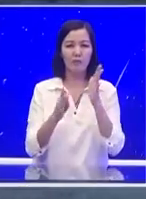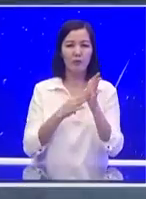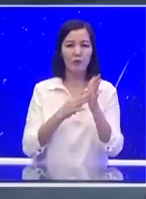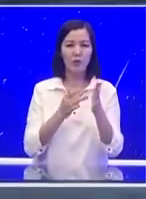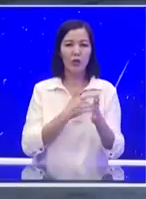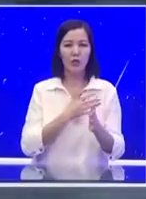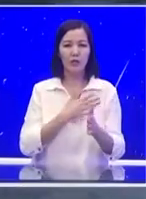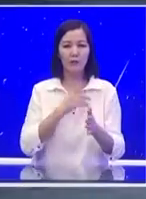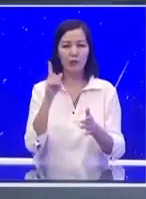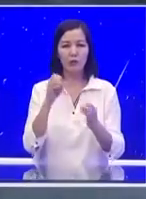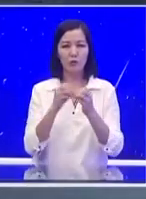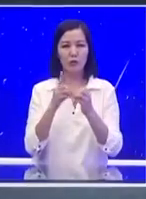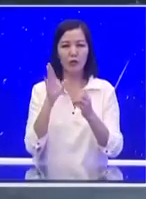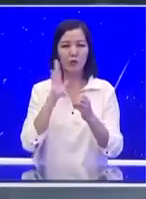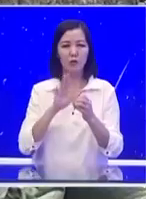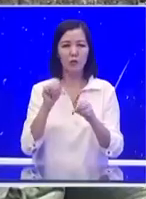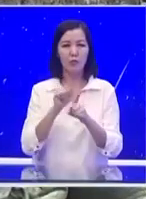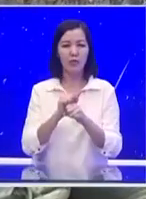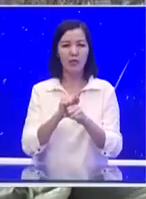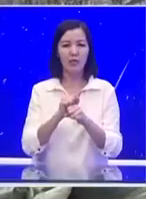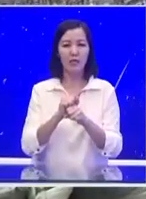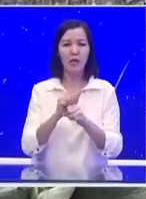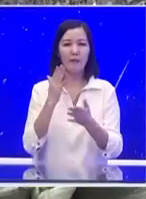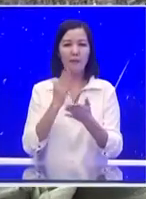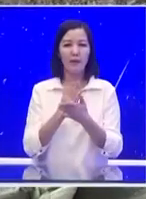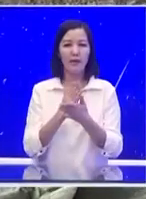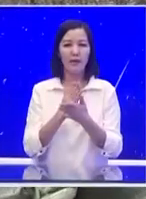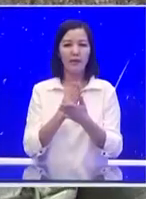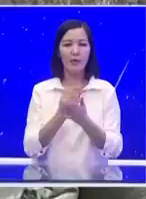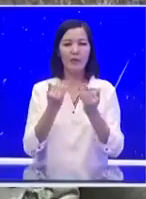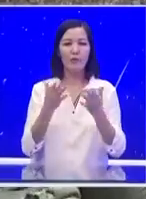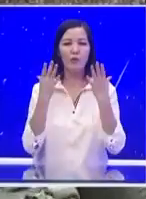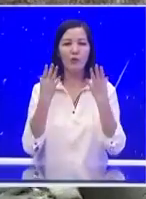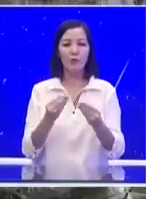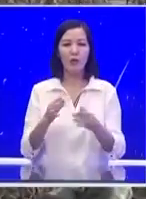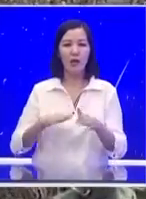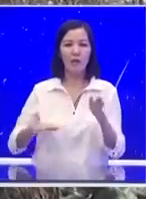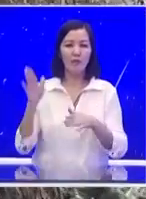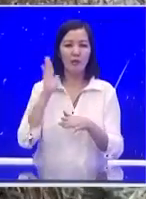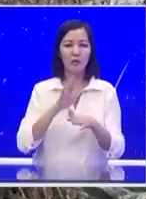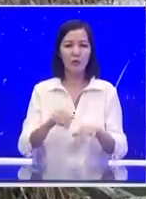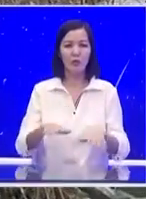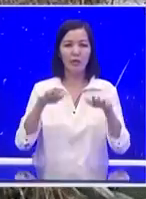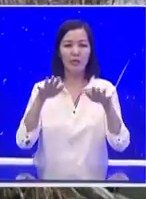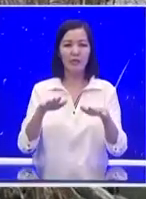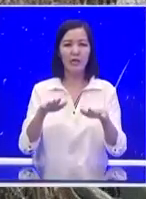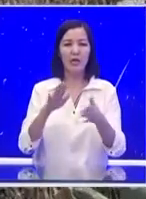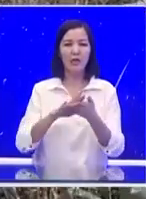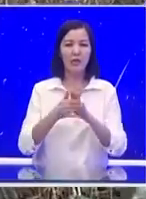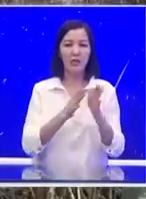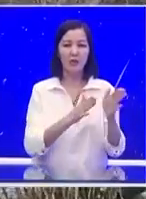жеке меншіктерде 116 бекет су қоймалар бар. Айта кетейік, бүгінгі таңда аймақта су тасқыны жағдай